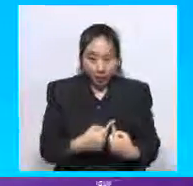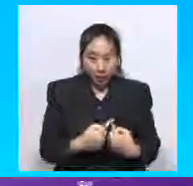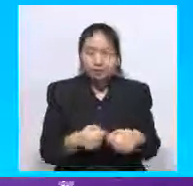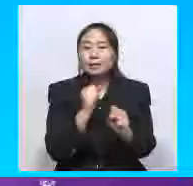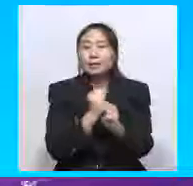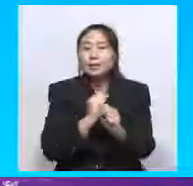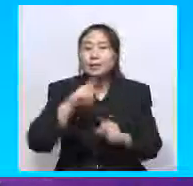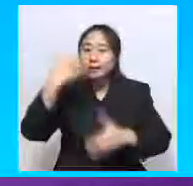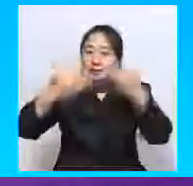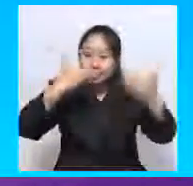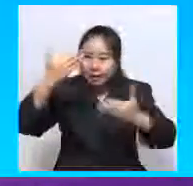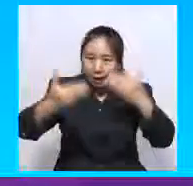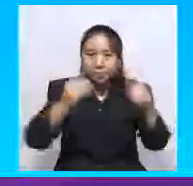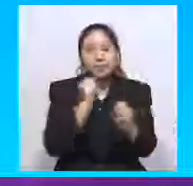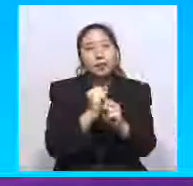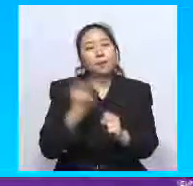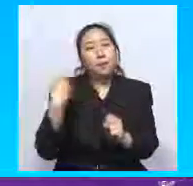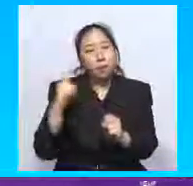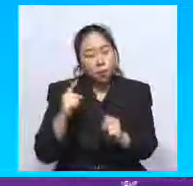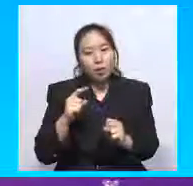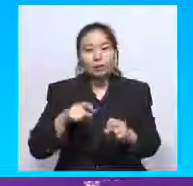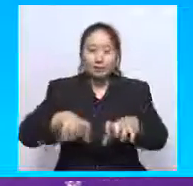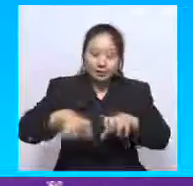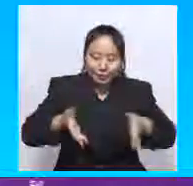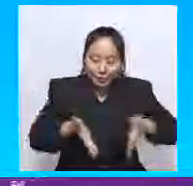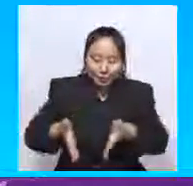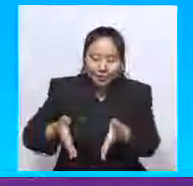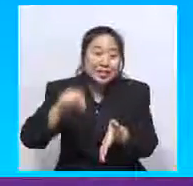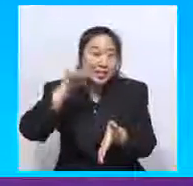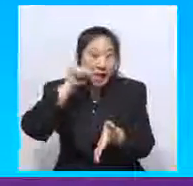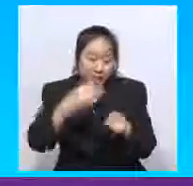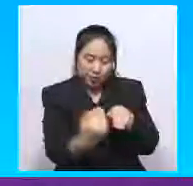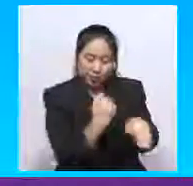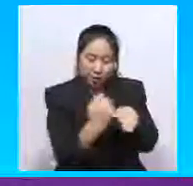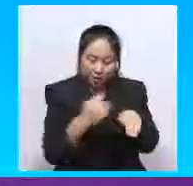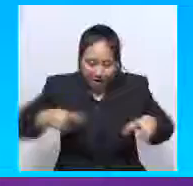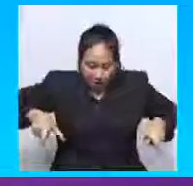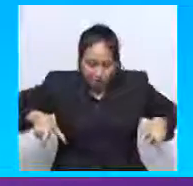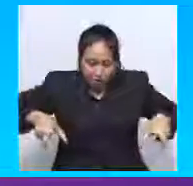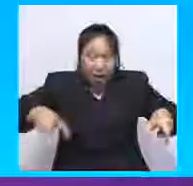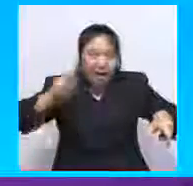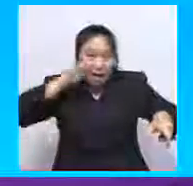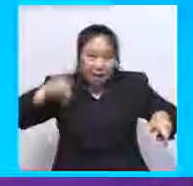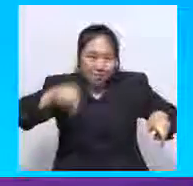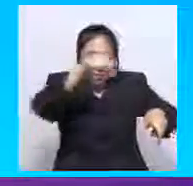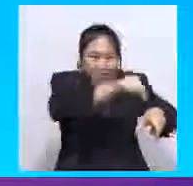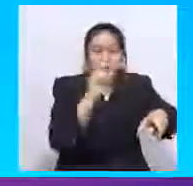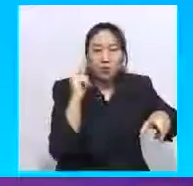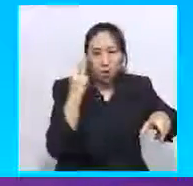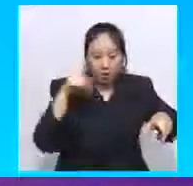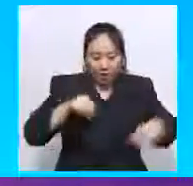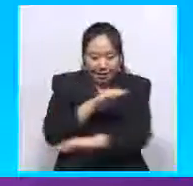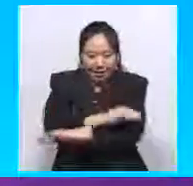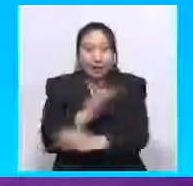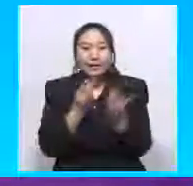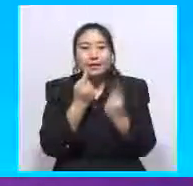การทำกิจกรรมบำเพ็ญประโยชน์ปรับปรุงภูมิทัศน์คูน้ำริมถนนวิภาวดีรังสิตทั้งสองฝั่งนะคะตั้งแต่แยกดินแด